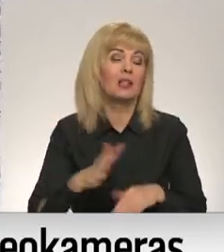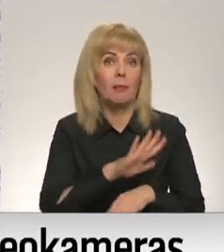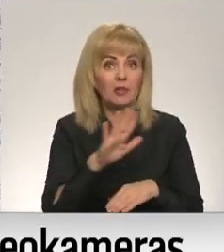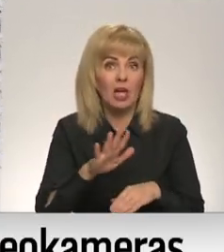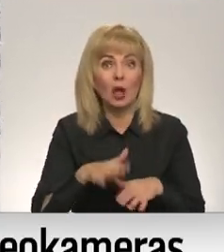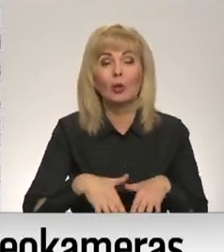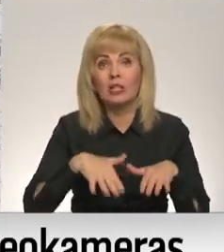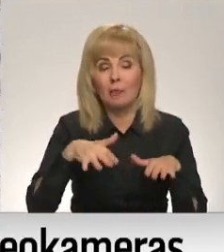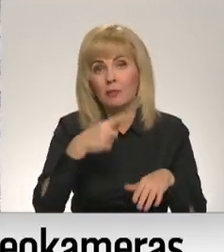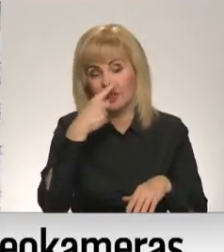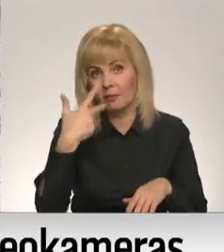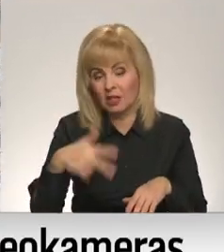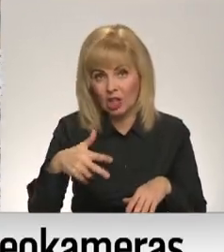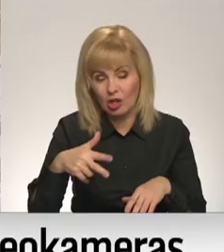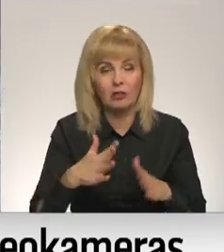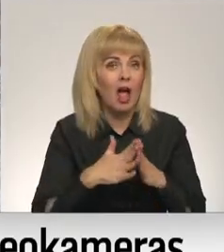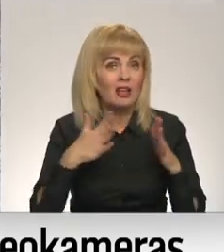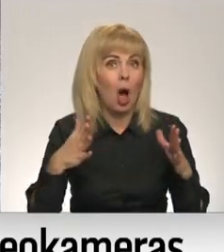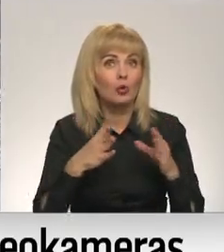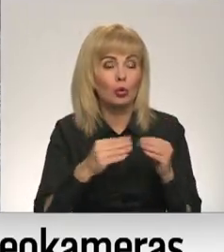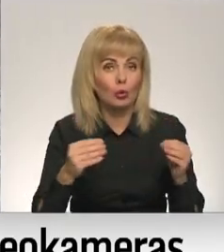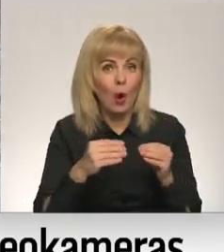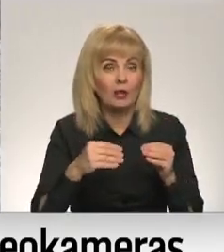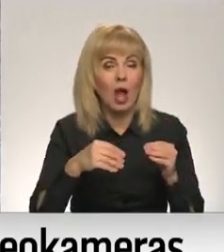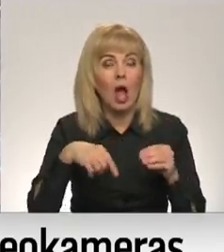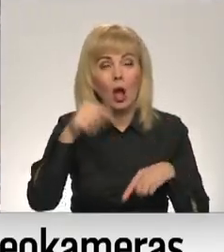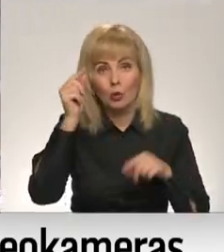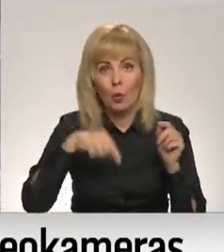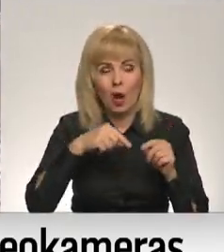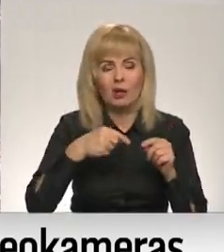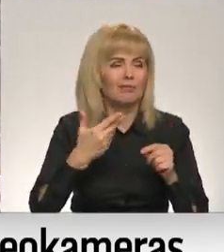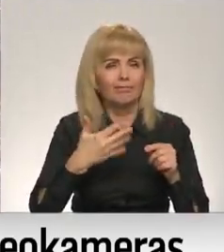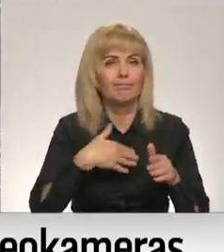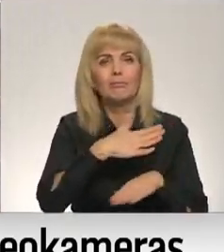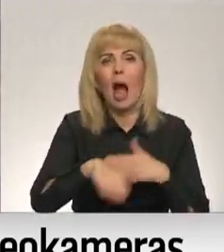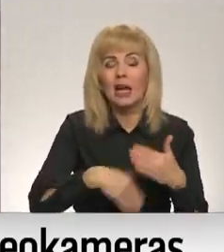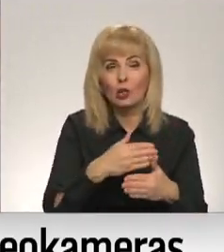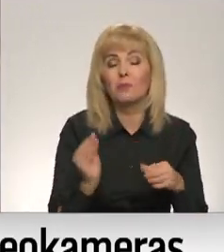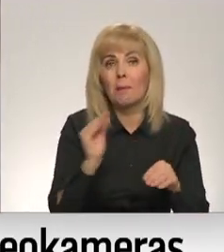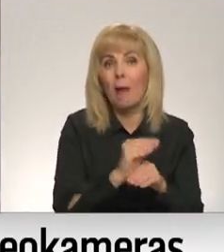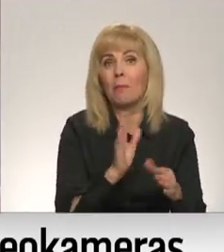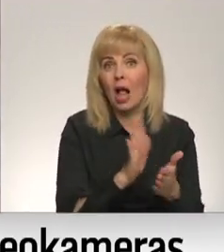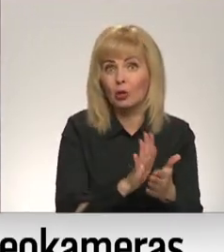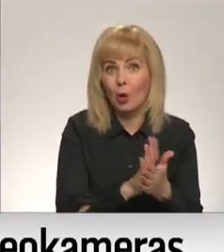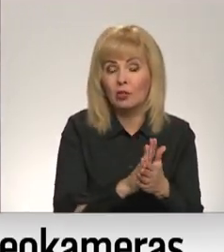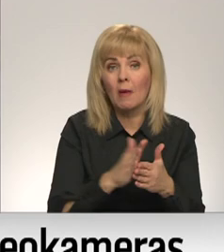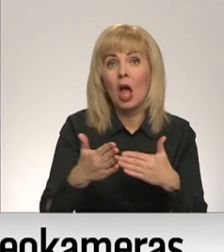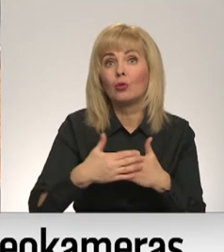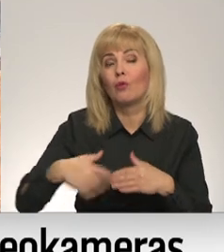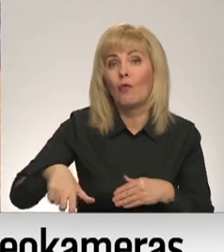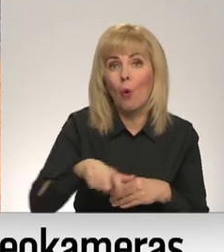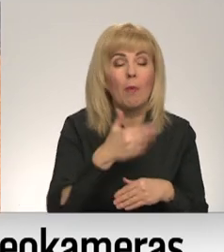izplūda 130 kubikmetru dūņu un nokrišņu ūdens maisījumu, taču papildus piesārņojums tuvējā upē